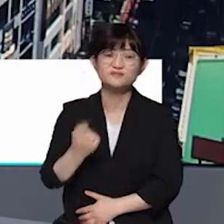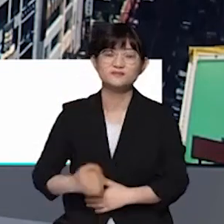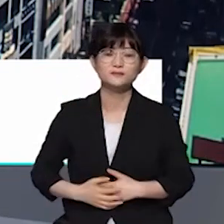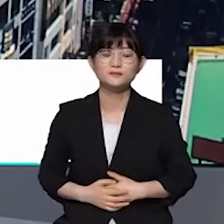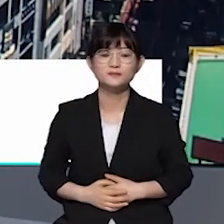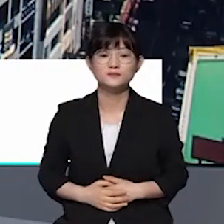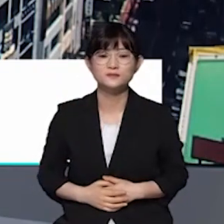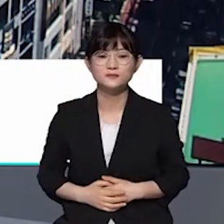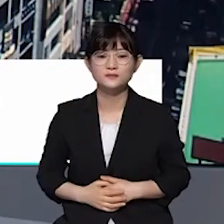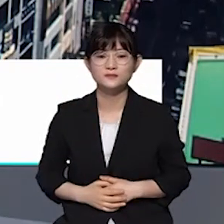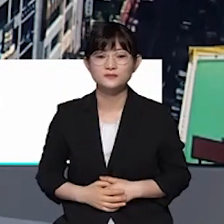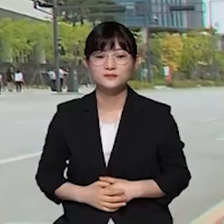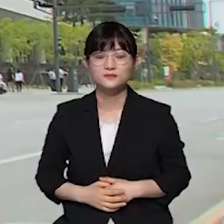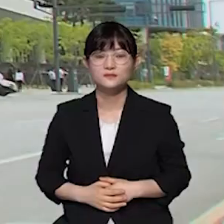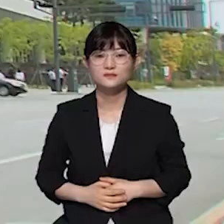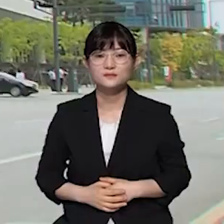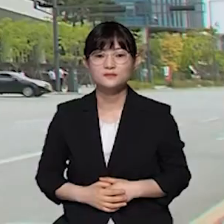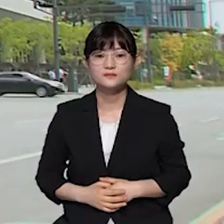보도합니다.